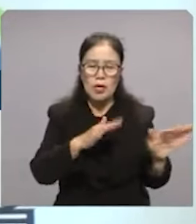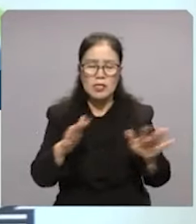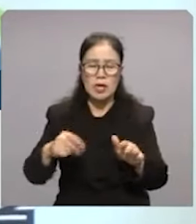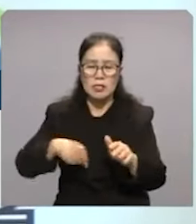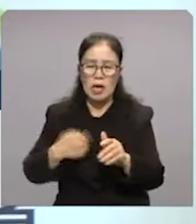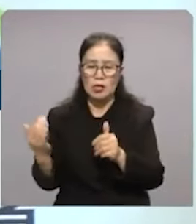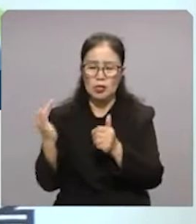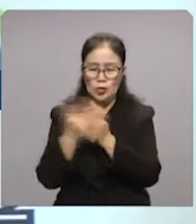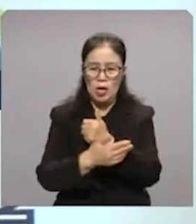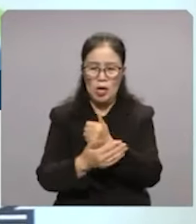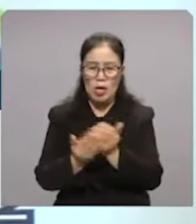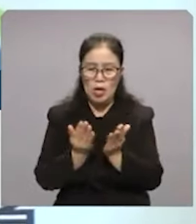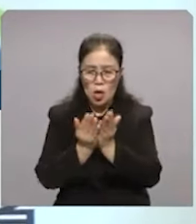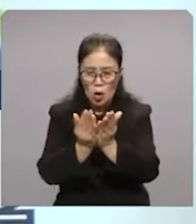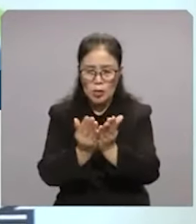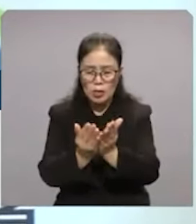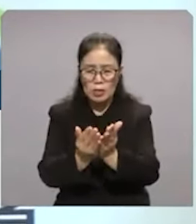모가미 형태의